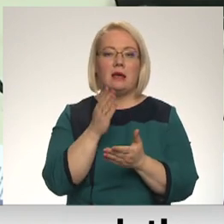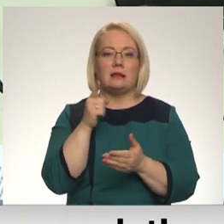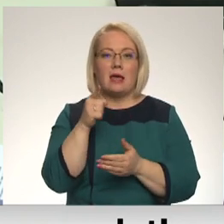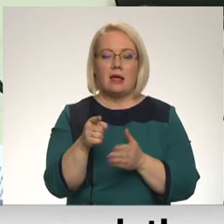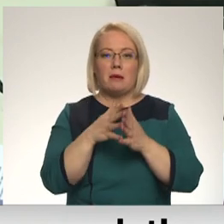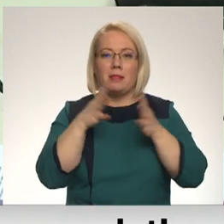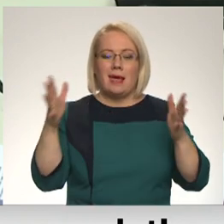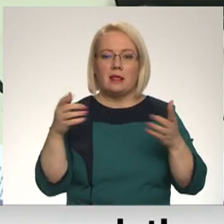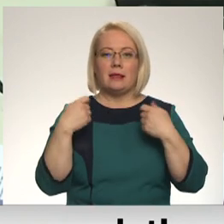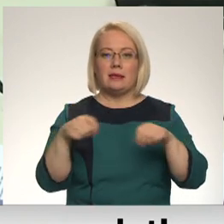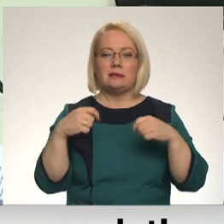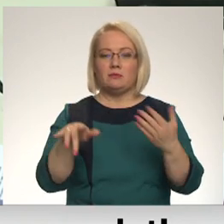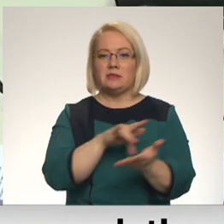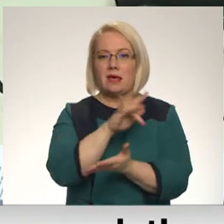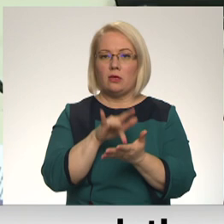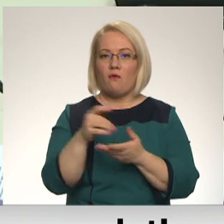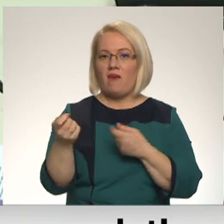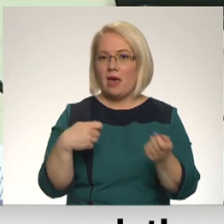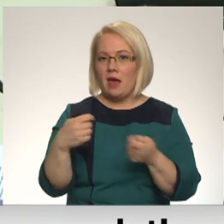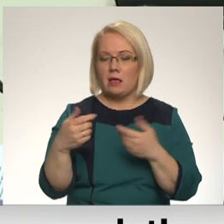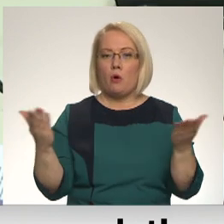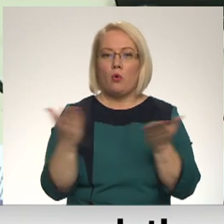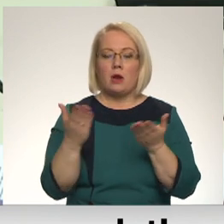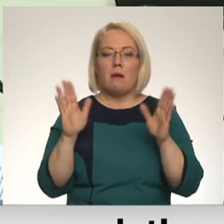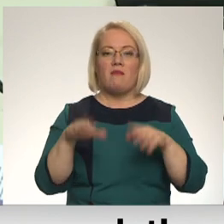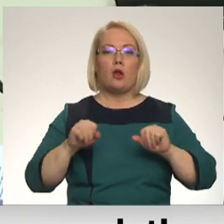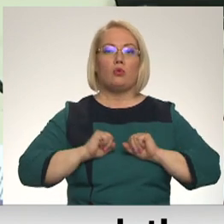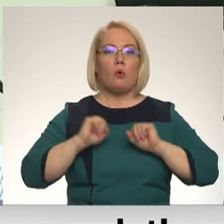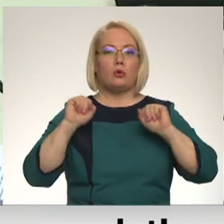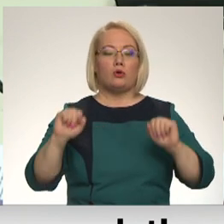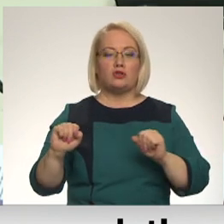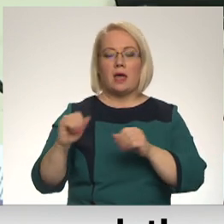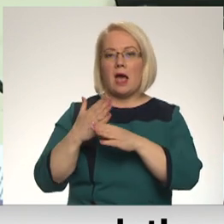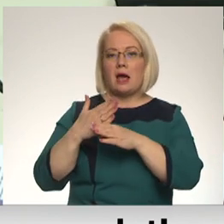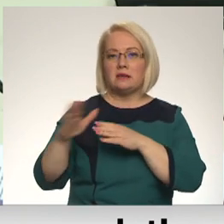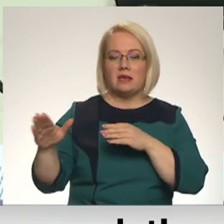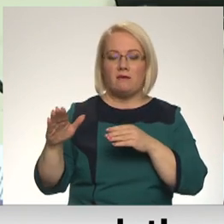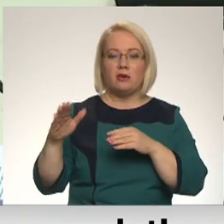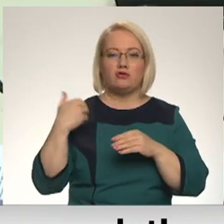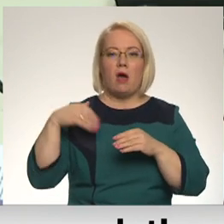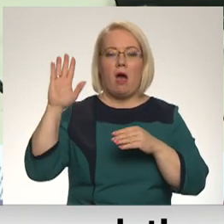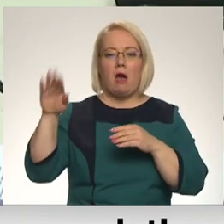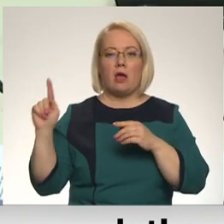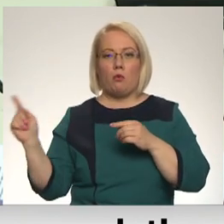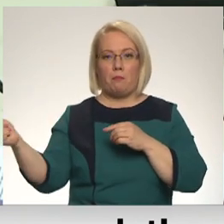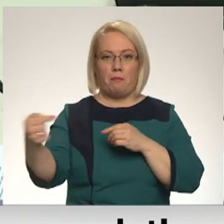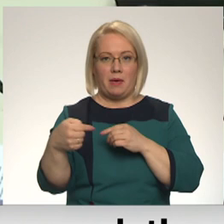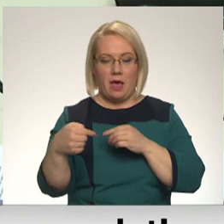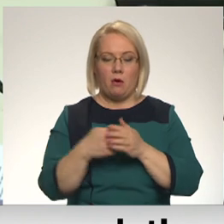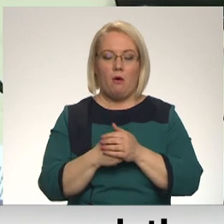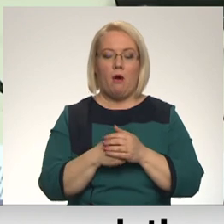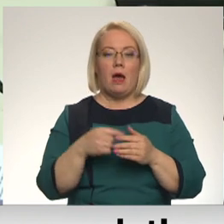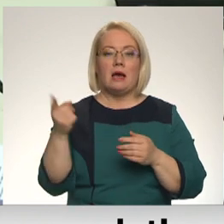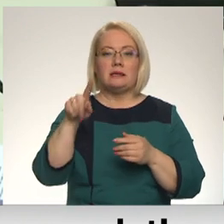lielo tirdzniecības centru veikaliem, kuriem var nodrošināt atsevišķu ārējo piekļuvi. Līdz ar to